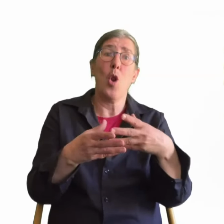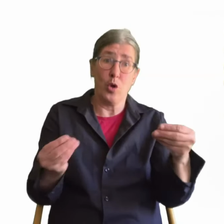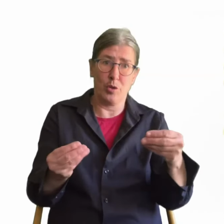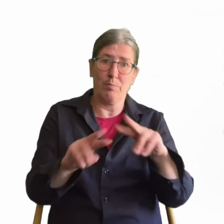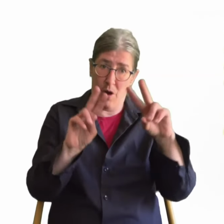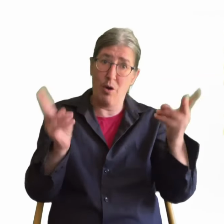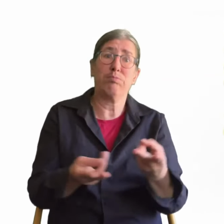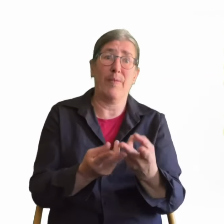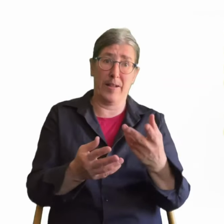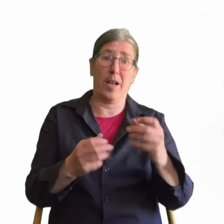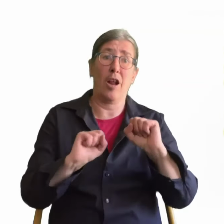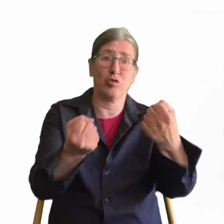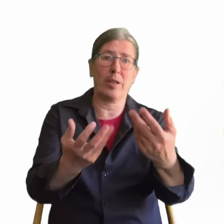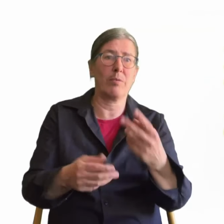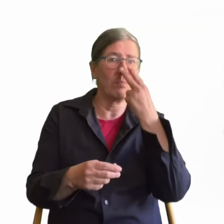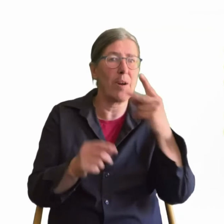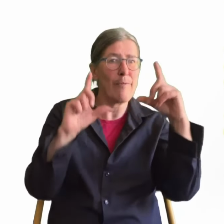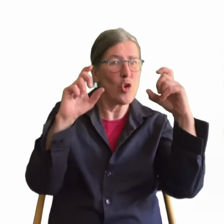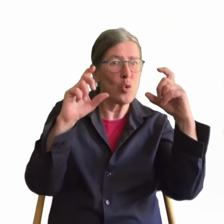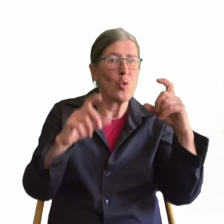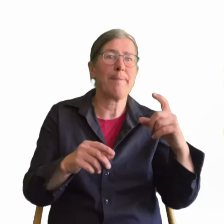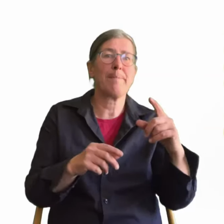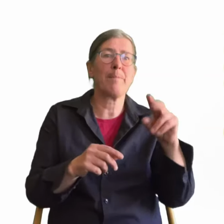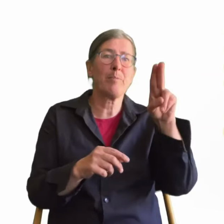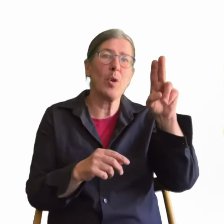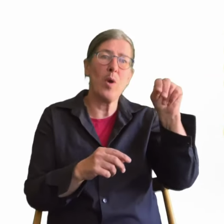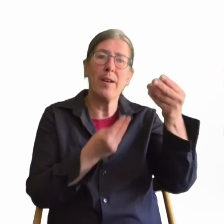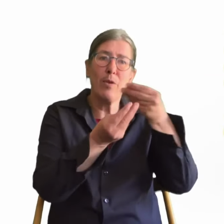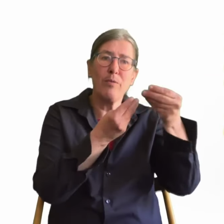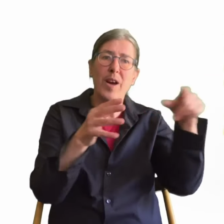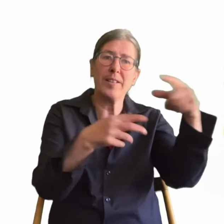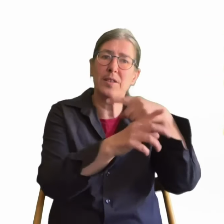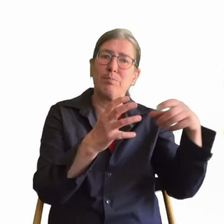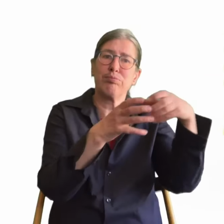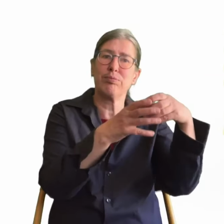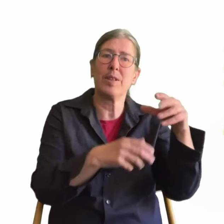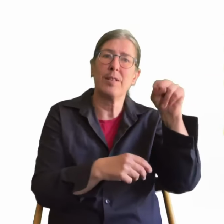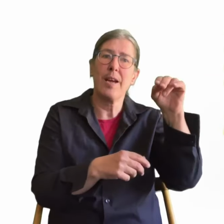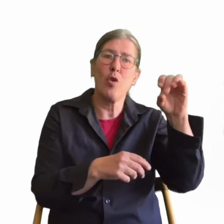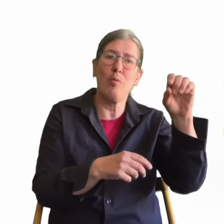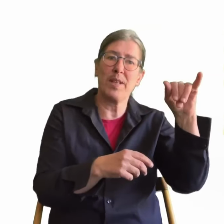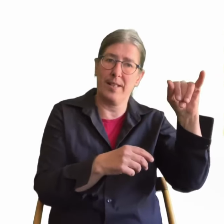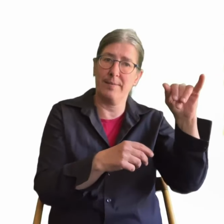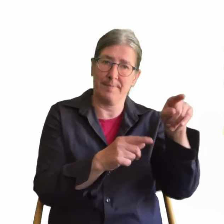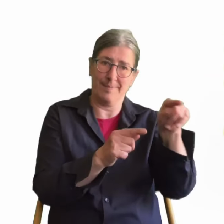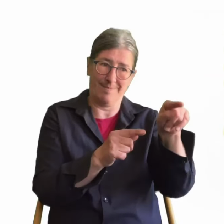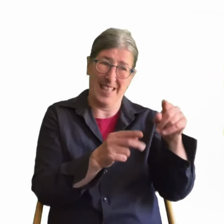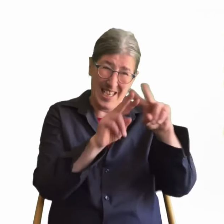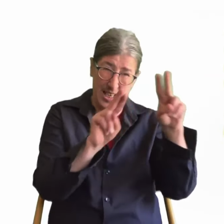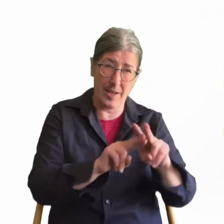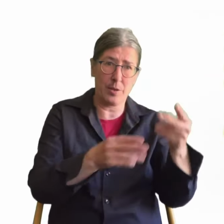erfordert planetare Anstrengungen. Hier seht ihr ein Foto von einer UN-Konferenz in Nairobi, eine